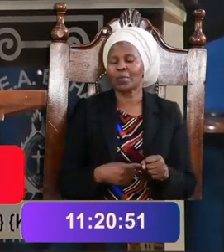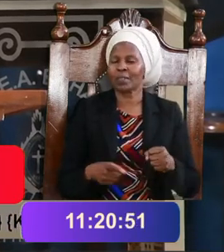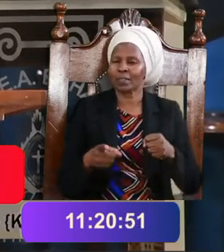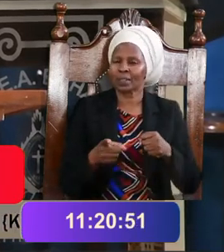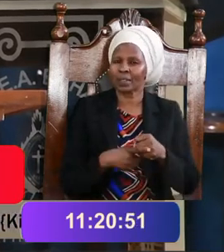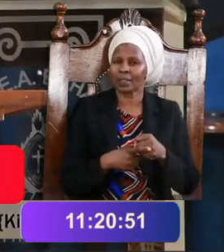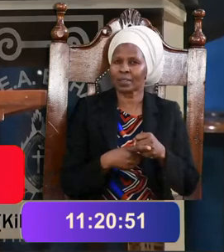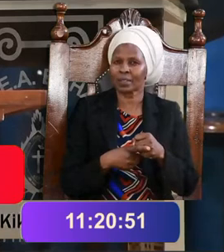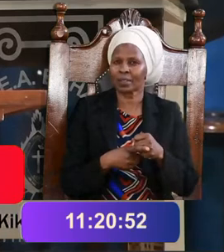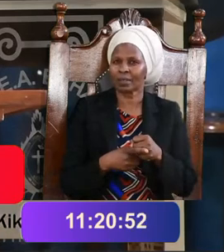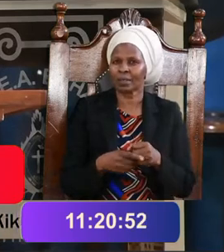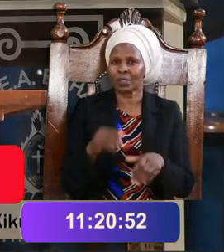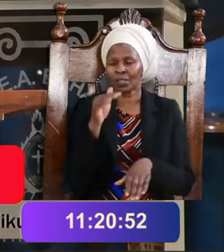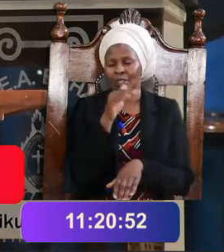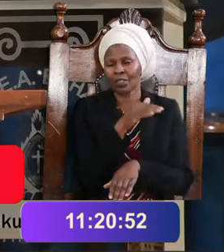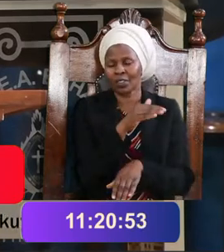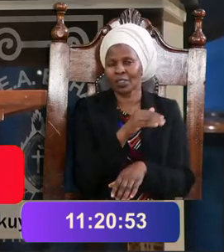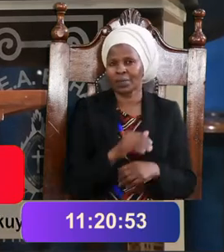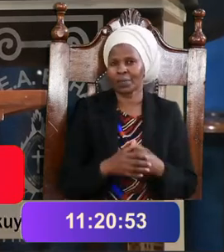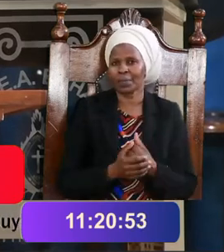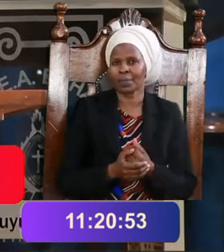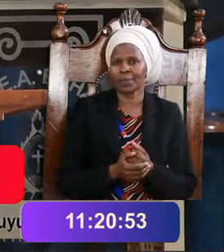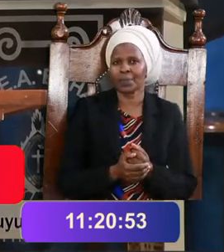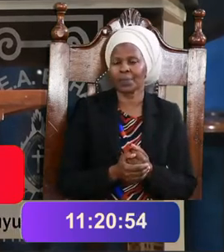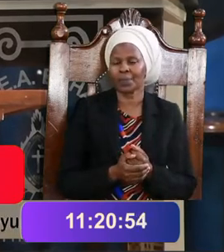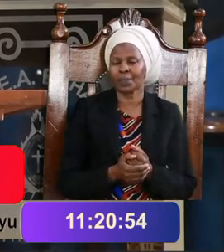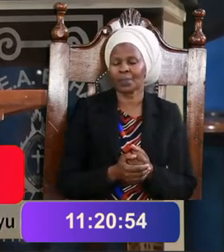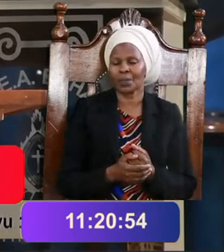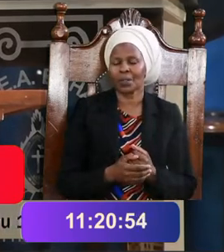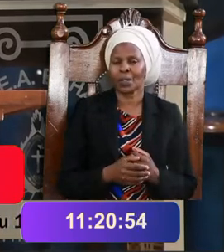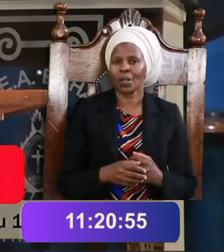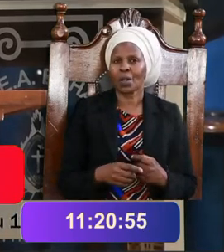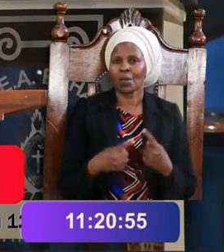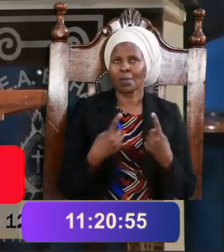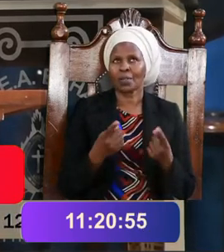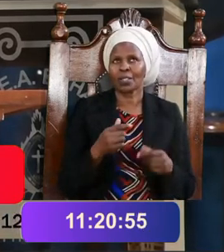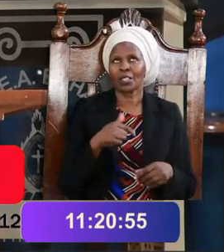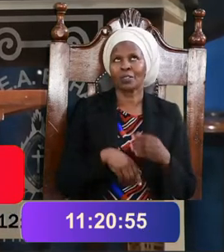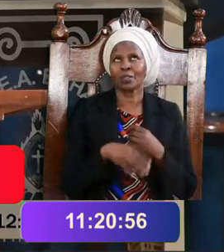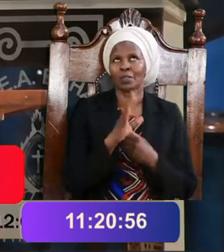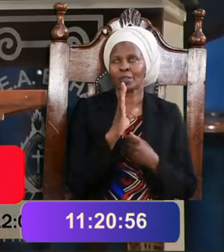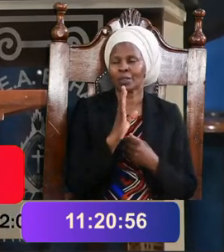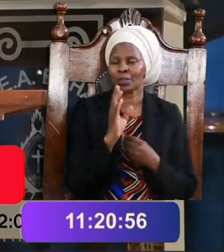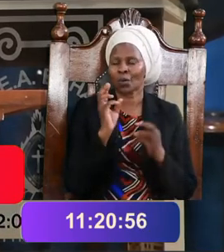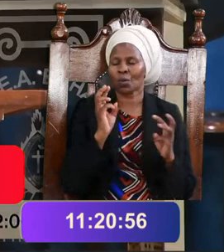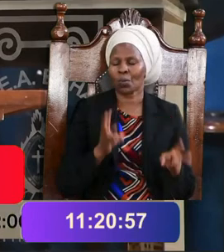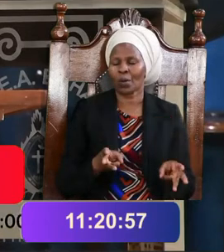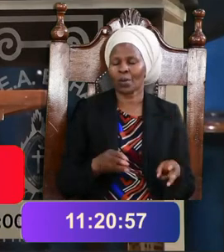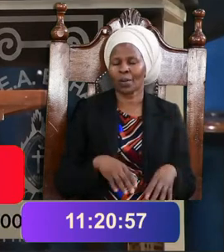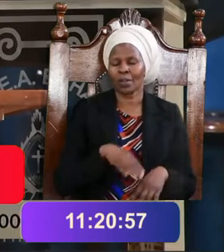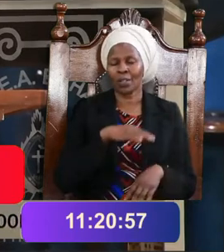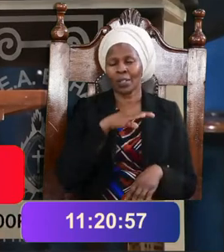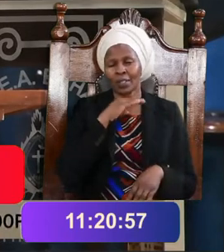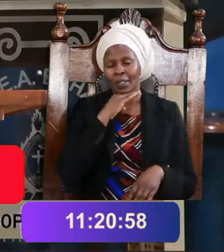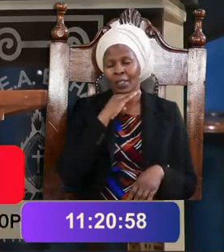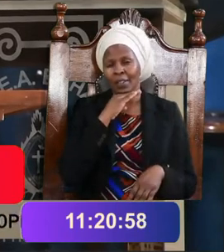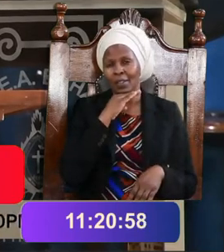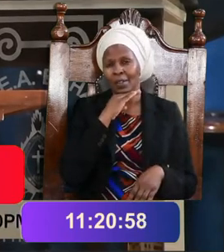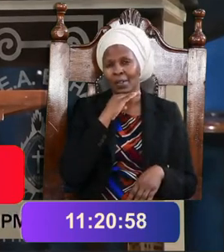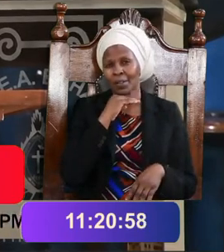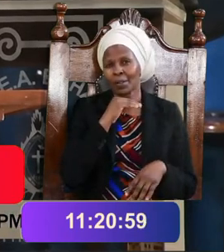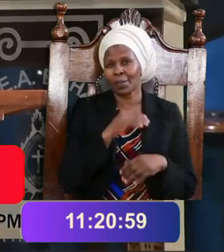yonda John Gekera. Ni katika kubali mapenzi ya Mungu tuatangazia kifo cha Benjamin